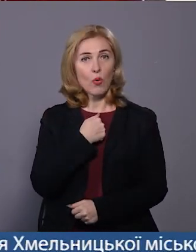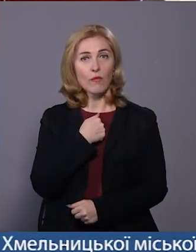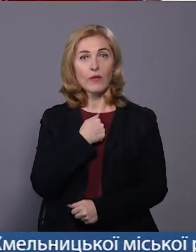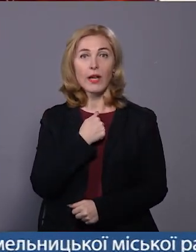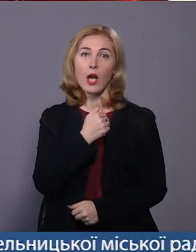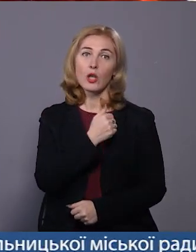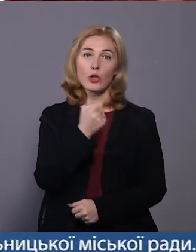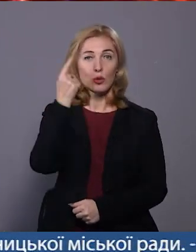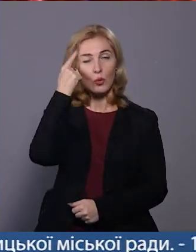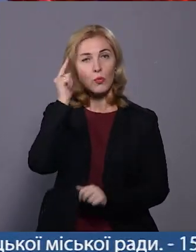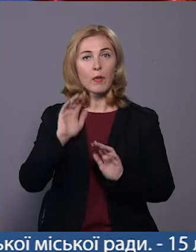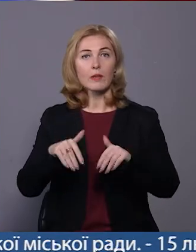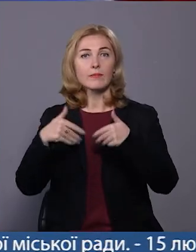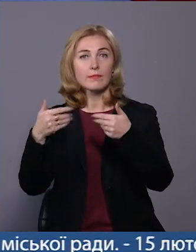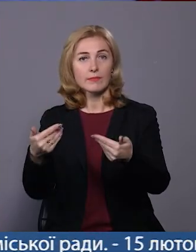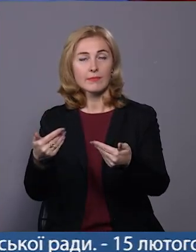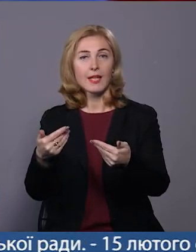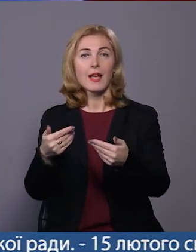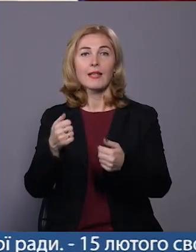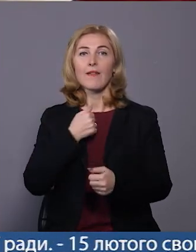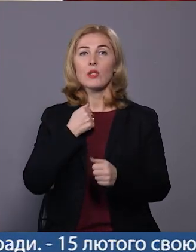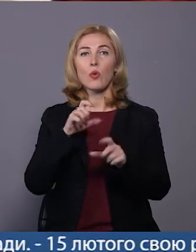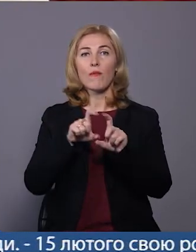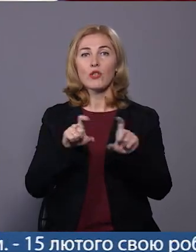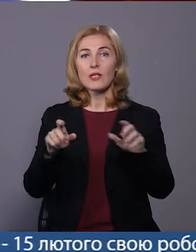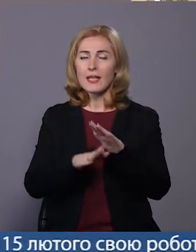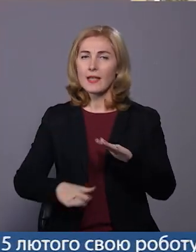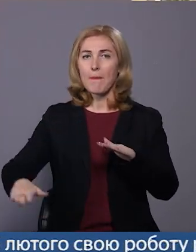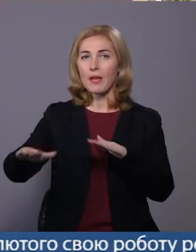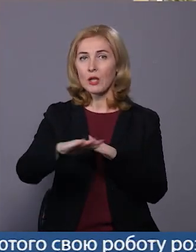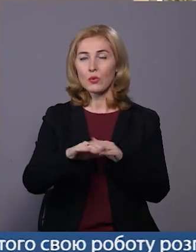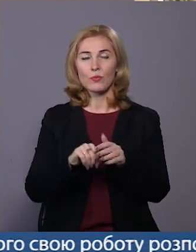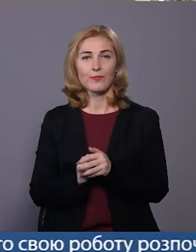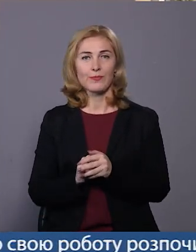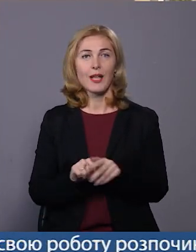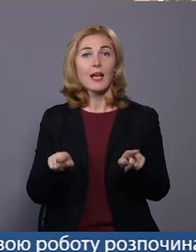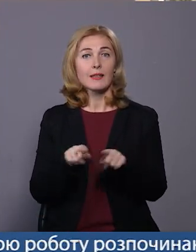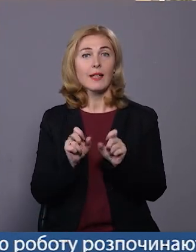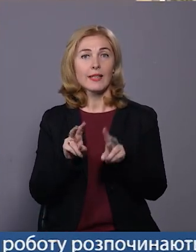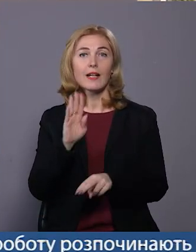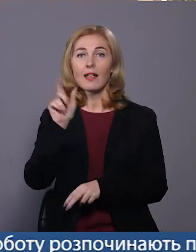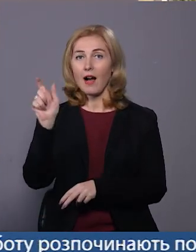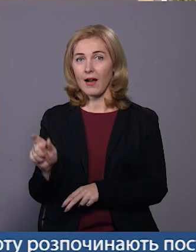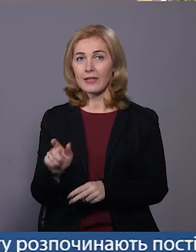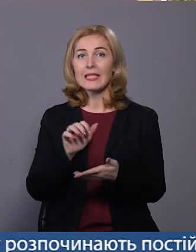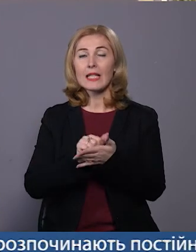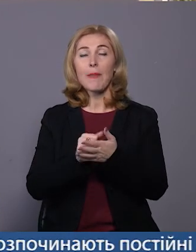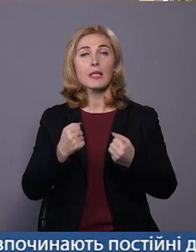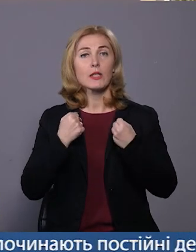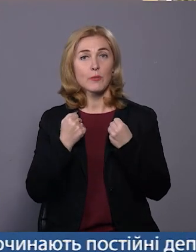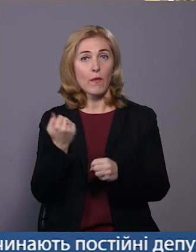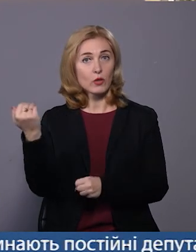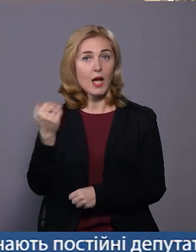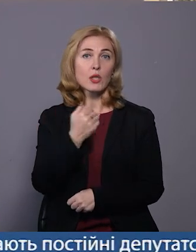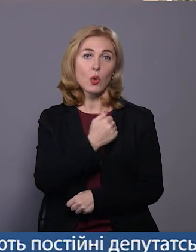робити пропозицію на військовій частині, на плацу. Але так як в мене Аня займається спортом, вона